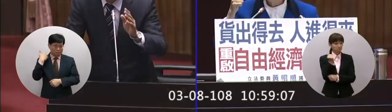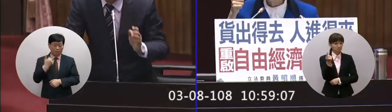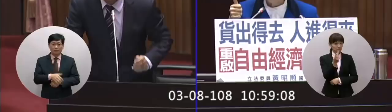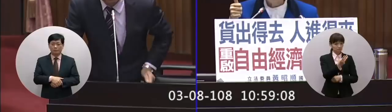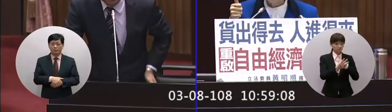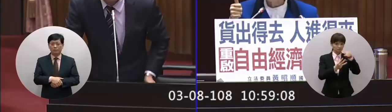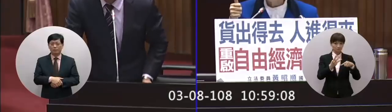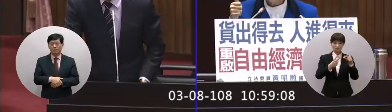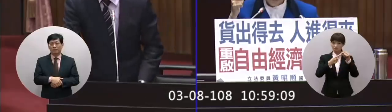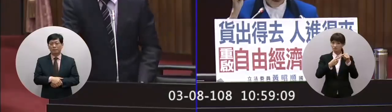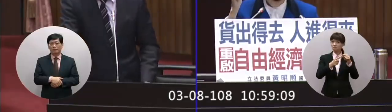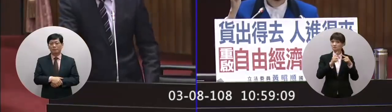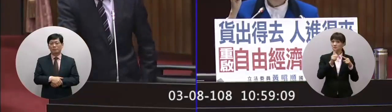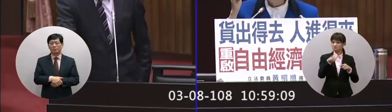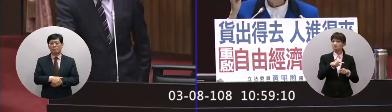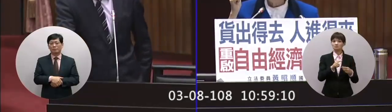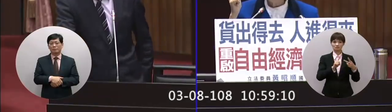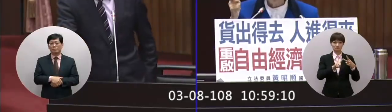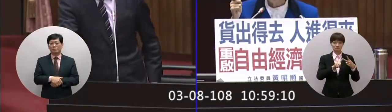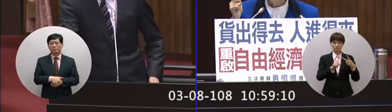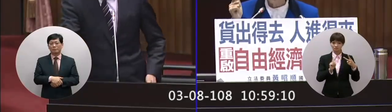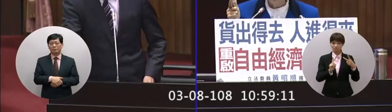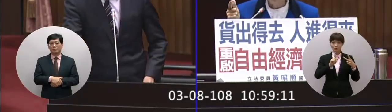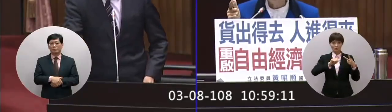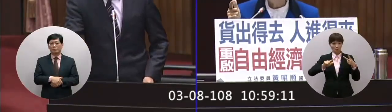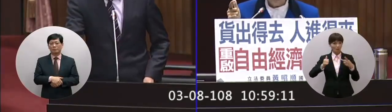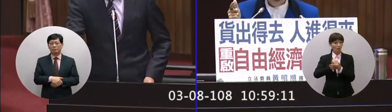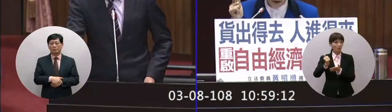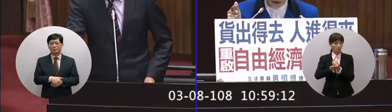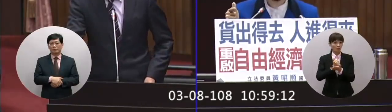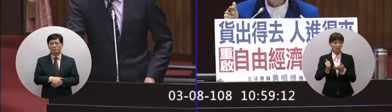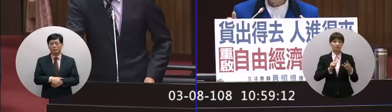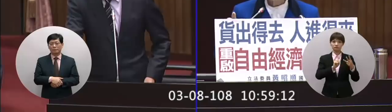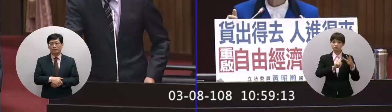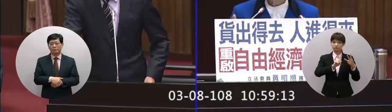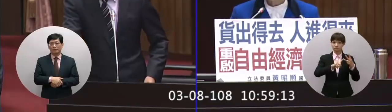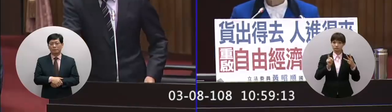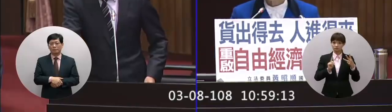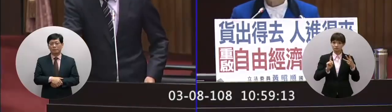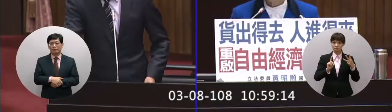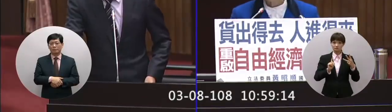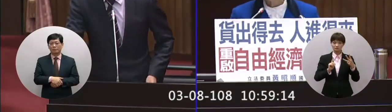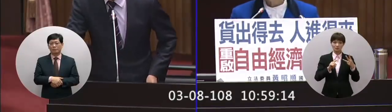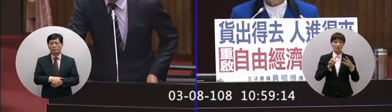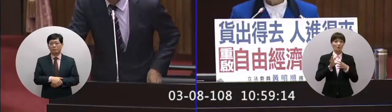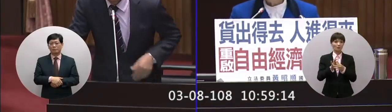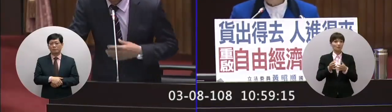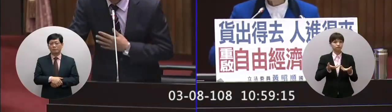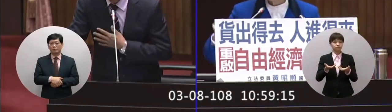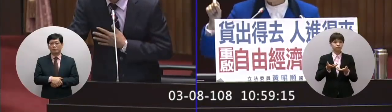前 一个面向是人才，另外一个面向是货品的流通，第三个面向是官务的创